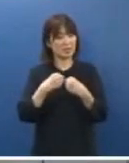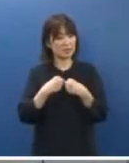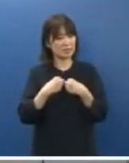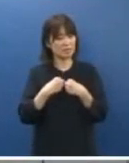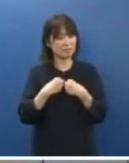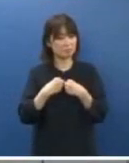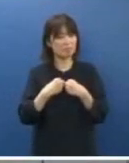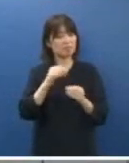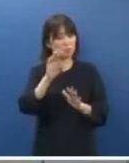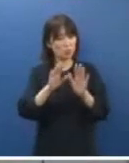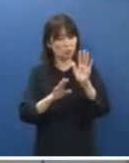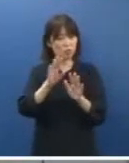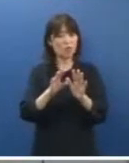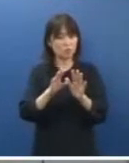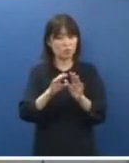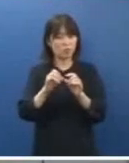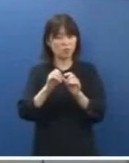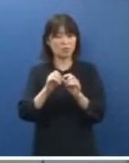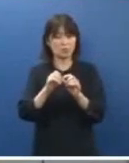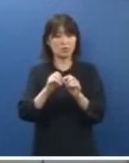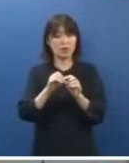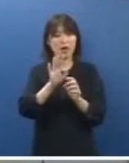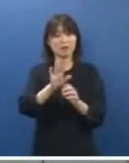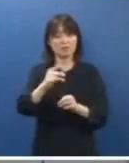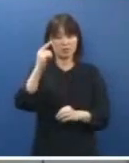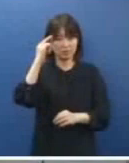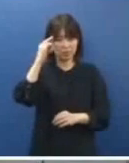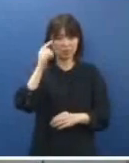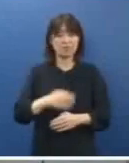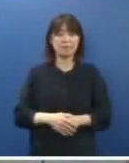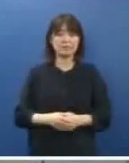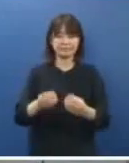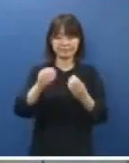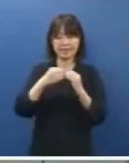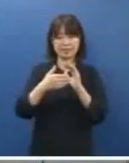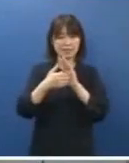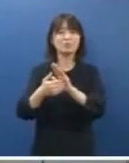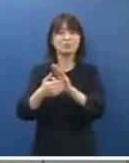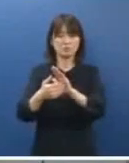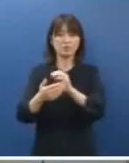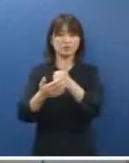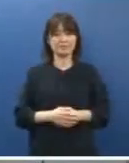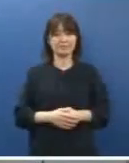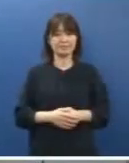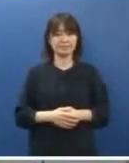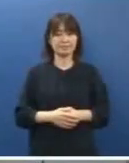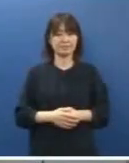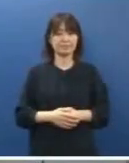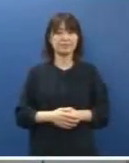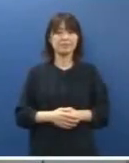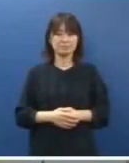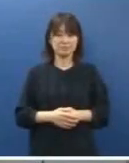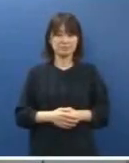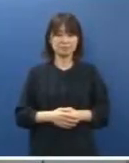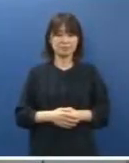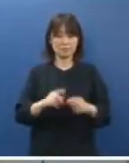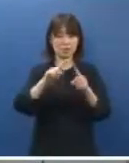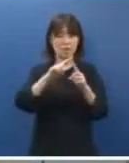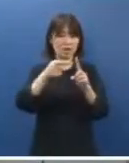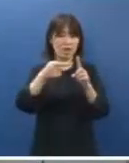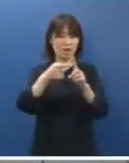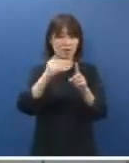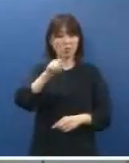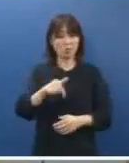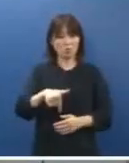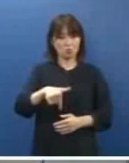ですね、まあ、基礎的な、まあ、その感染予防につきましてはご協力をいただきたいと思います。それから A コープについては